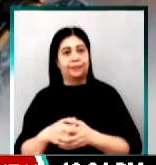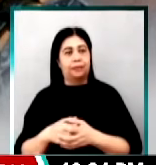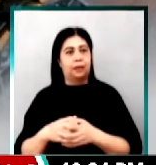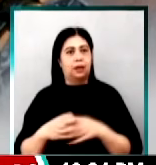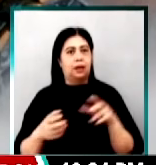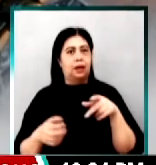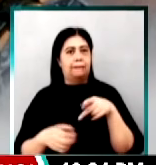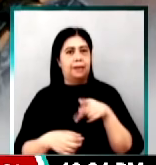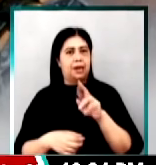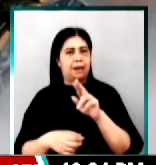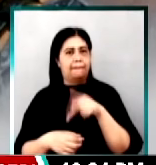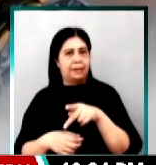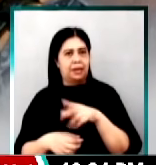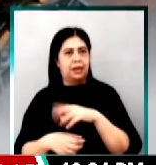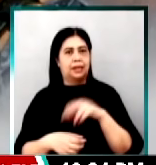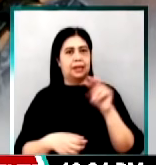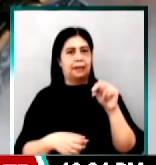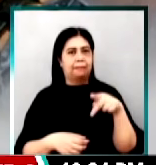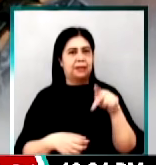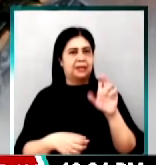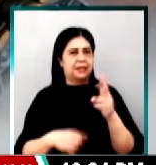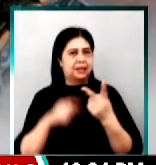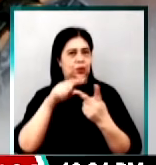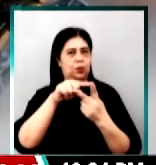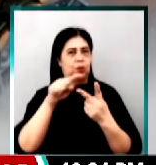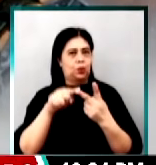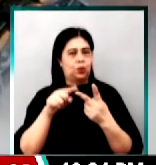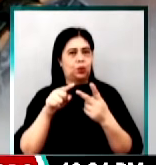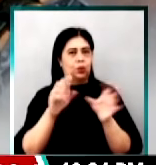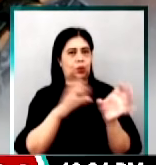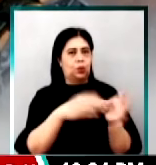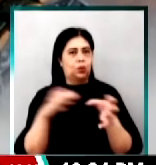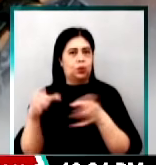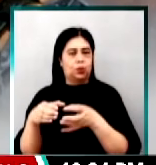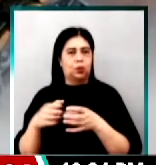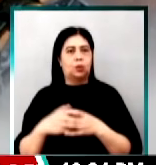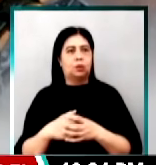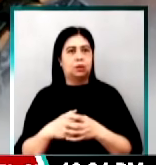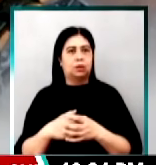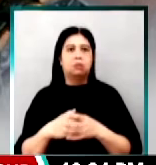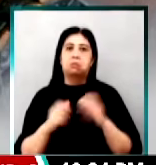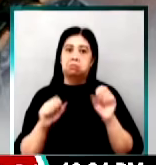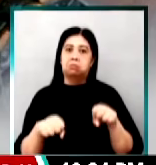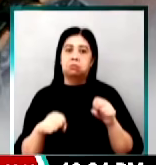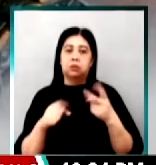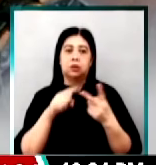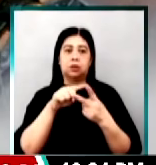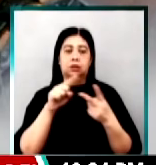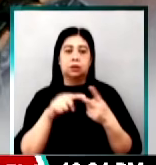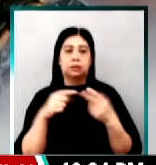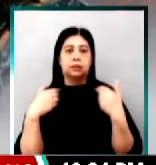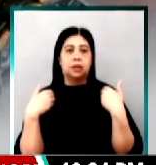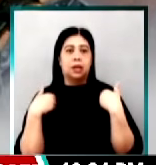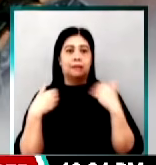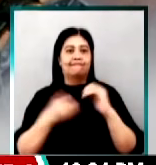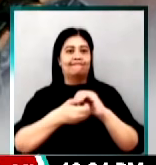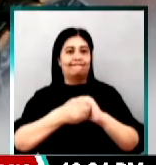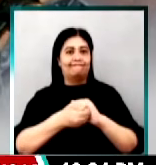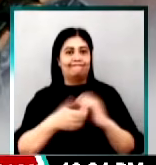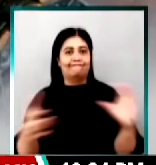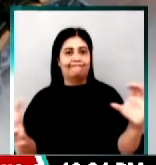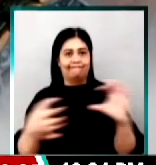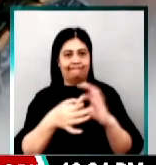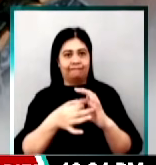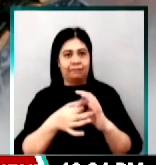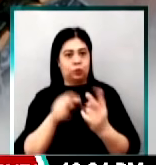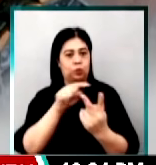yung NPC, no? Malaki ang possibility na magkaroon ng alliance yung dalawang